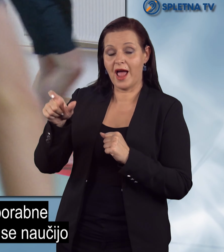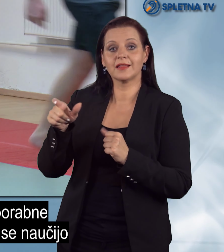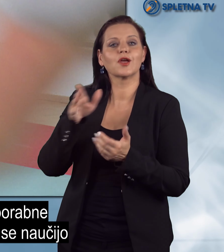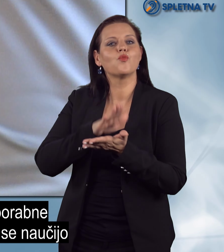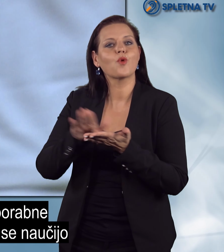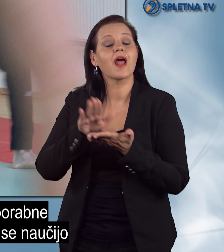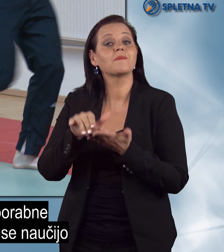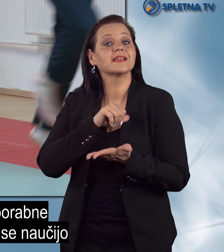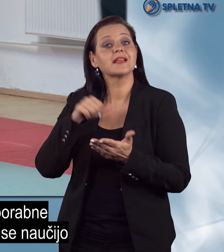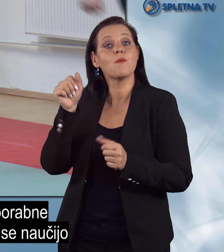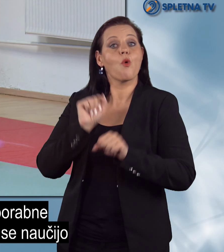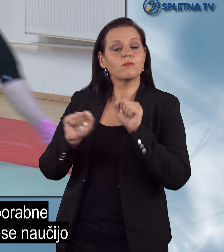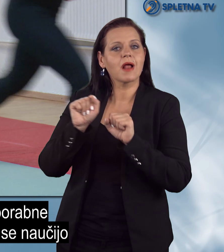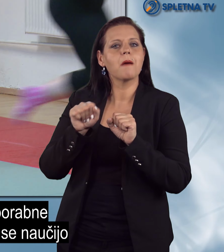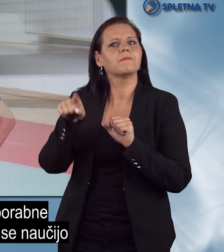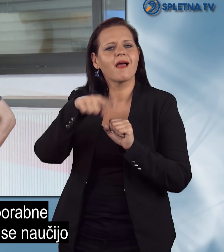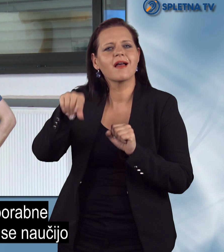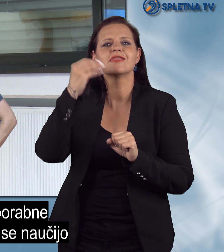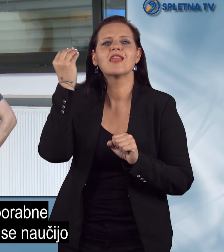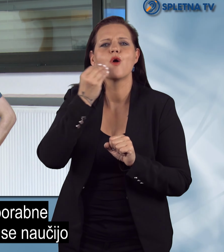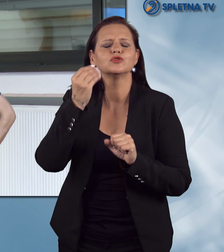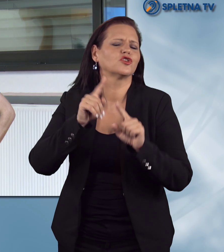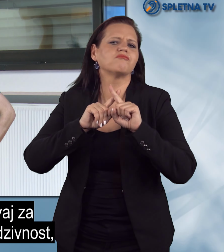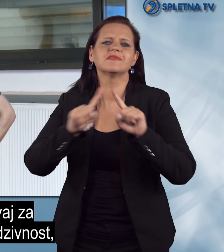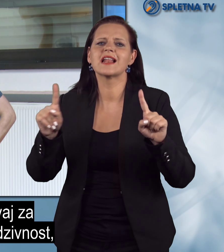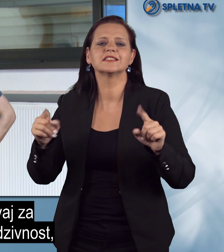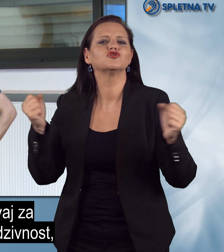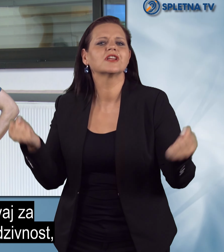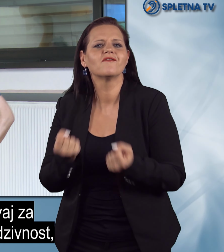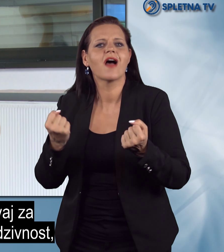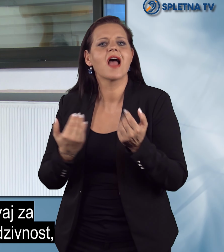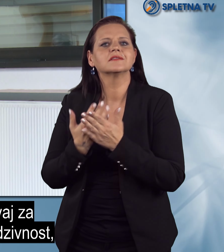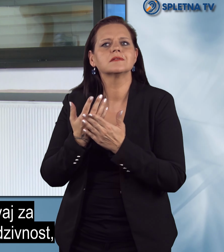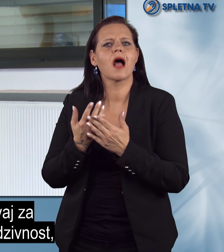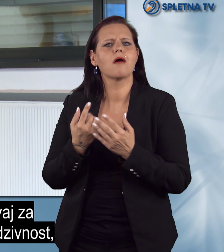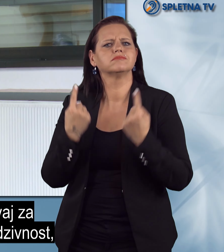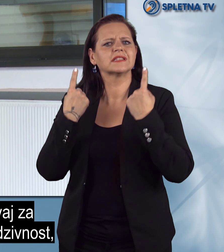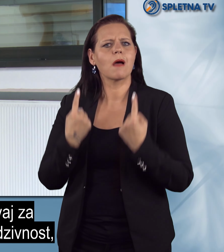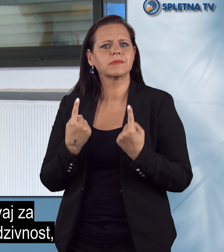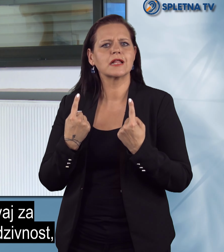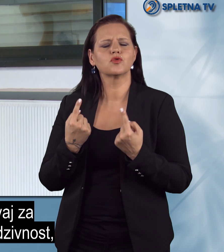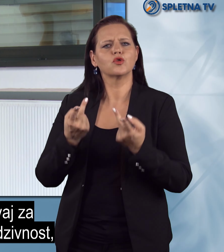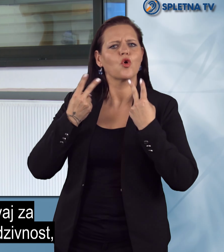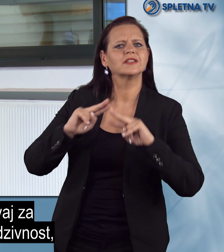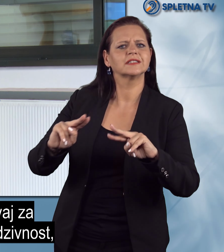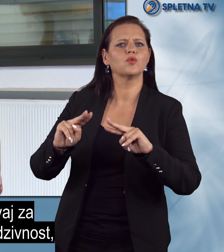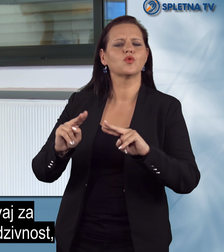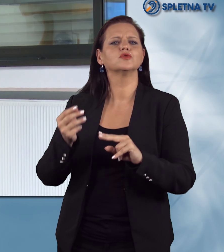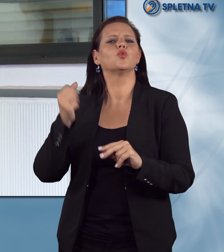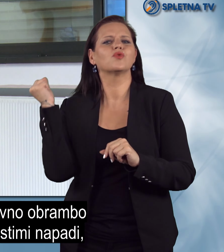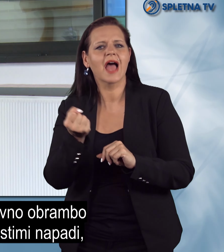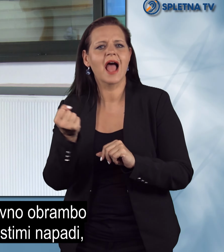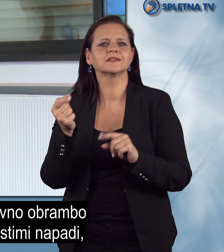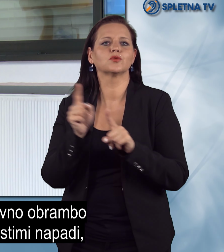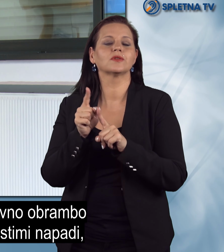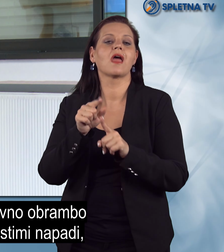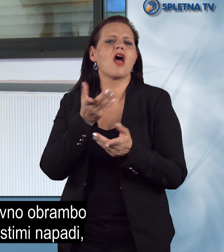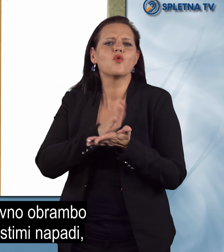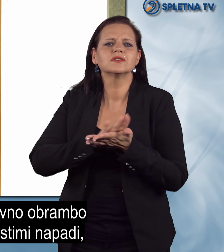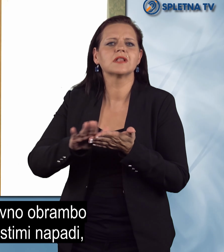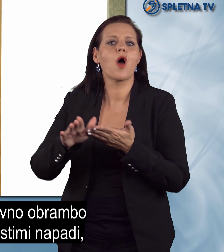Tečajniki uporabne samoobrambe se naučijo različnih vaj za stabilnost, odzivnost, udarce